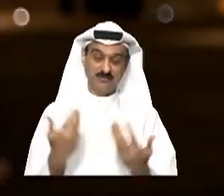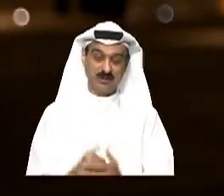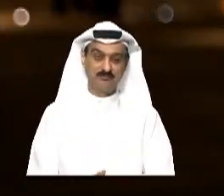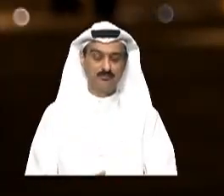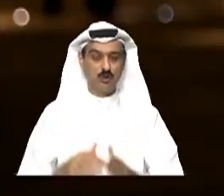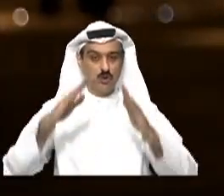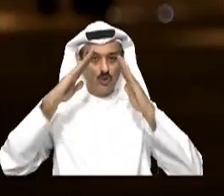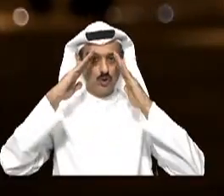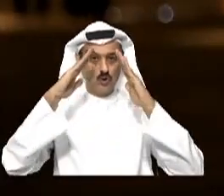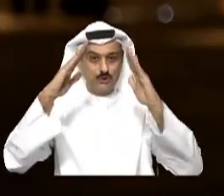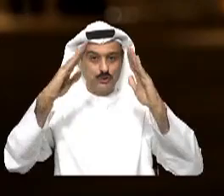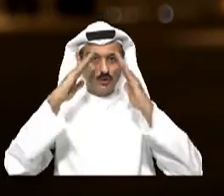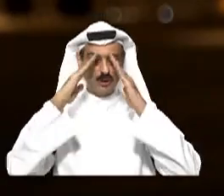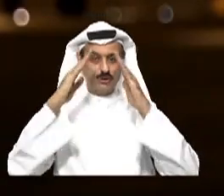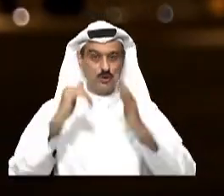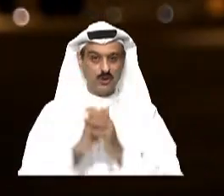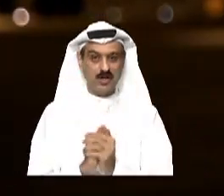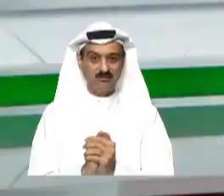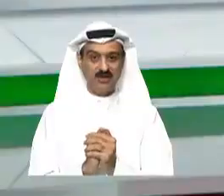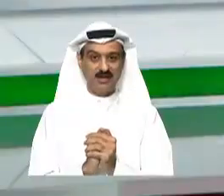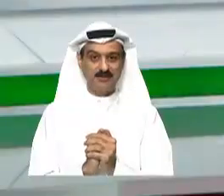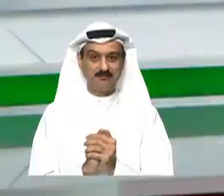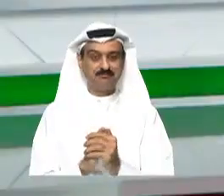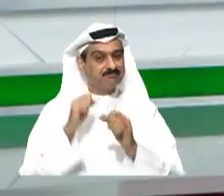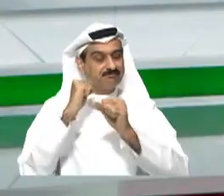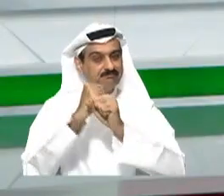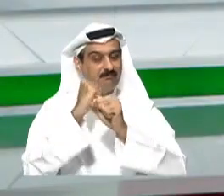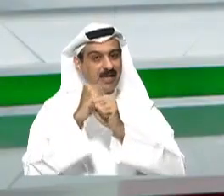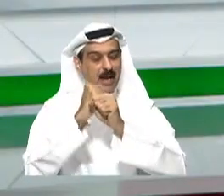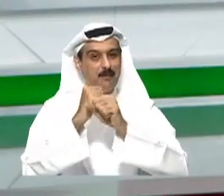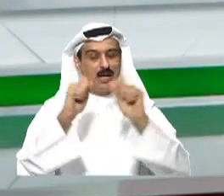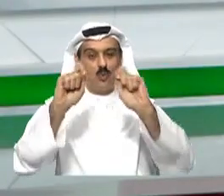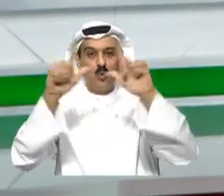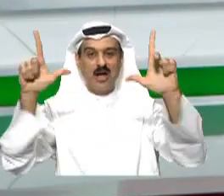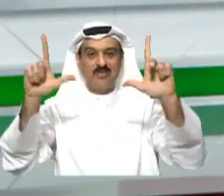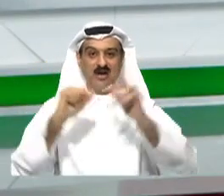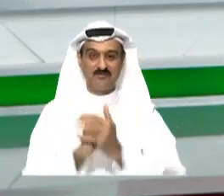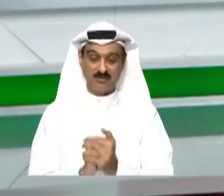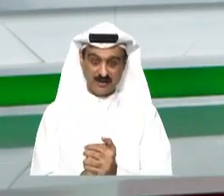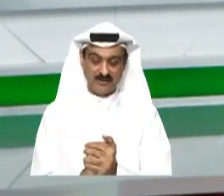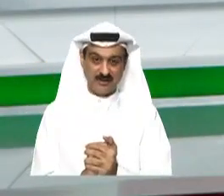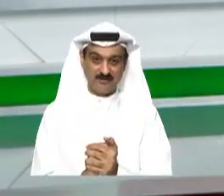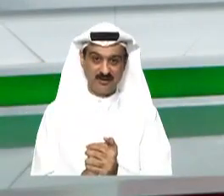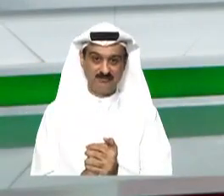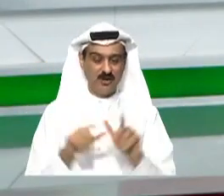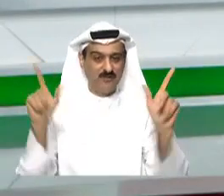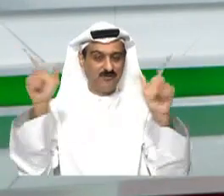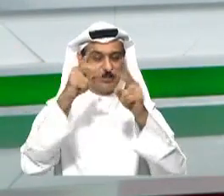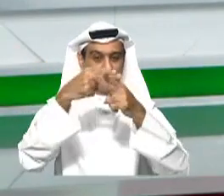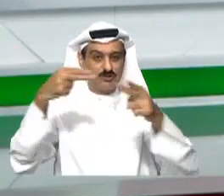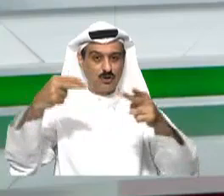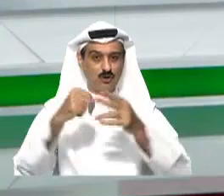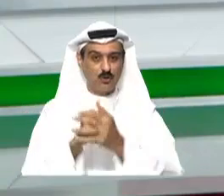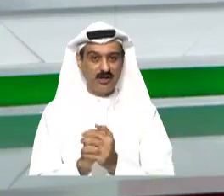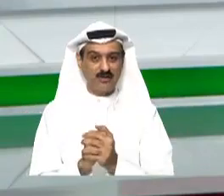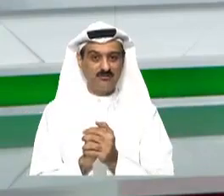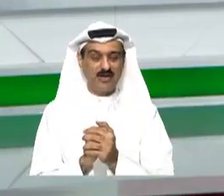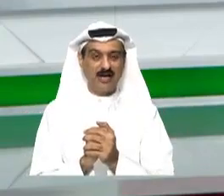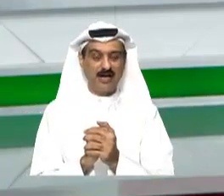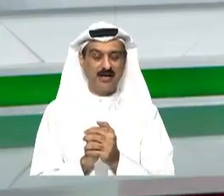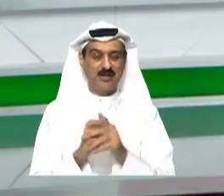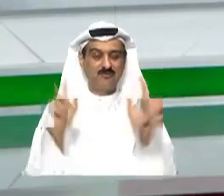يعطيك العافية زميلي خالد على جهودكم الواضحة حقيقة من خلال رسالة تقدمونها لتلفزيون دولة الكويت. أنتم خير من يمثلنا في الإعلام